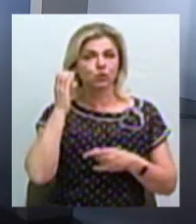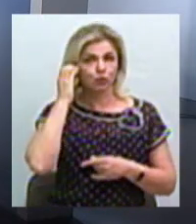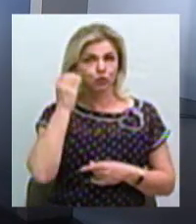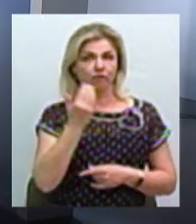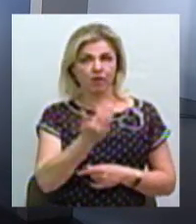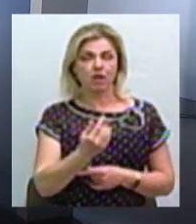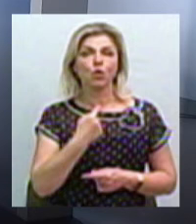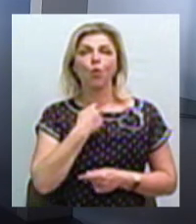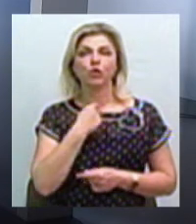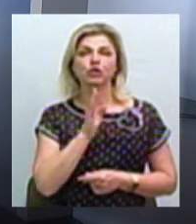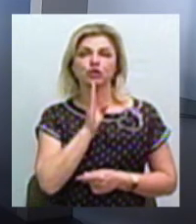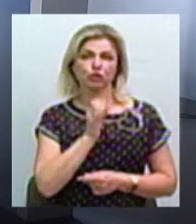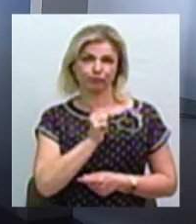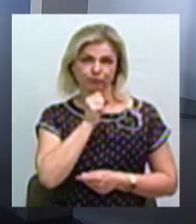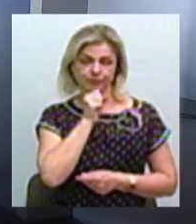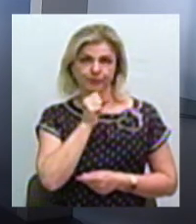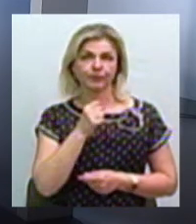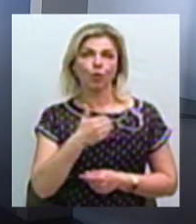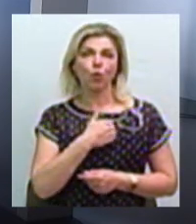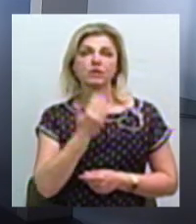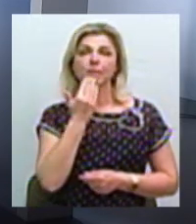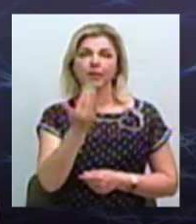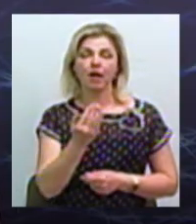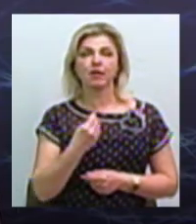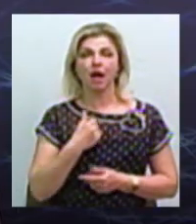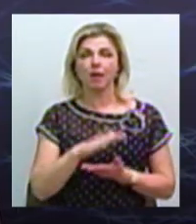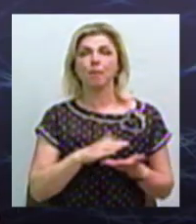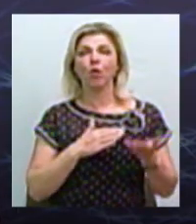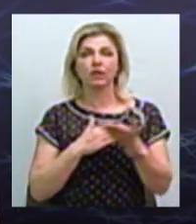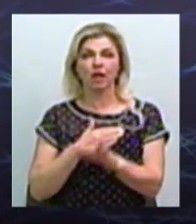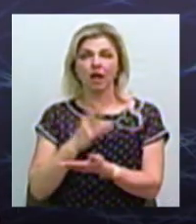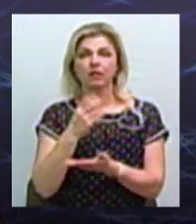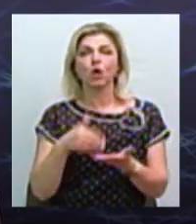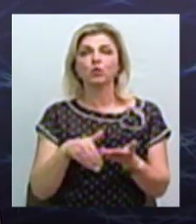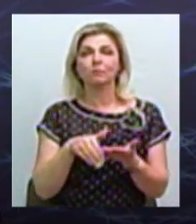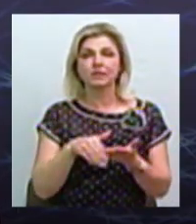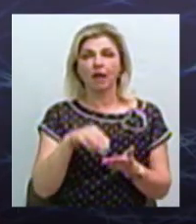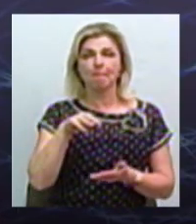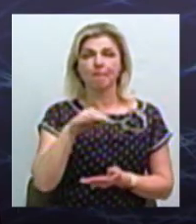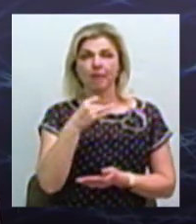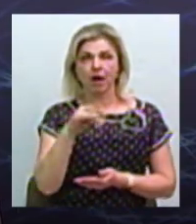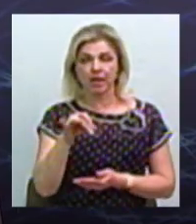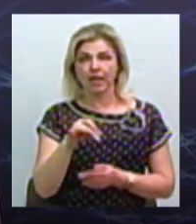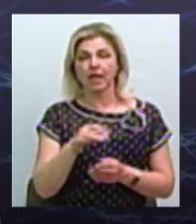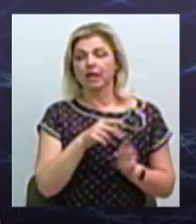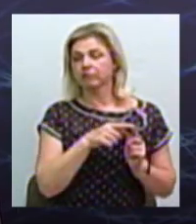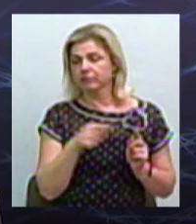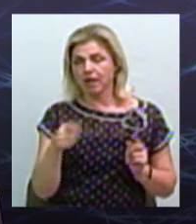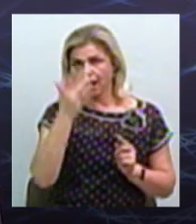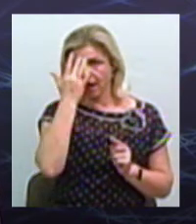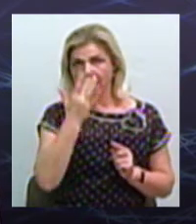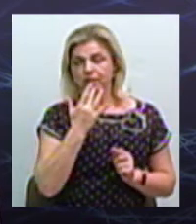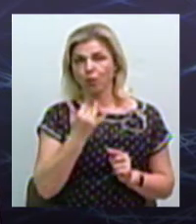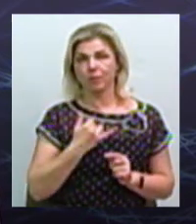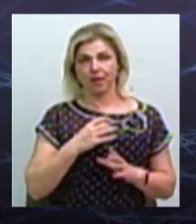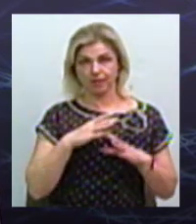вечір. Я хотіла задати вопрос. Я подала на субсидію в маї місяці. Целое лето у меня не было. Вот в